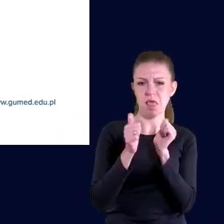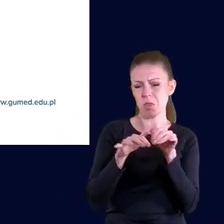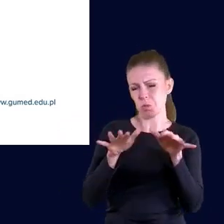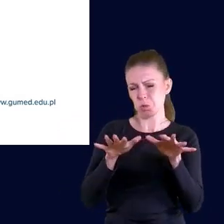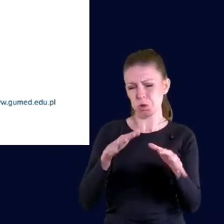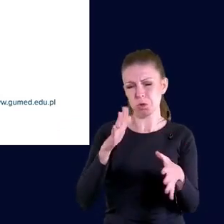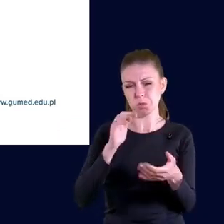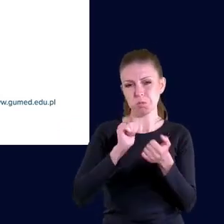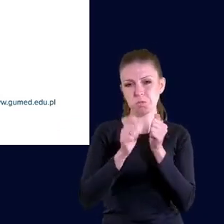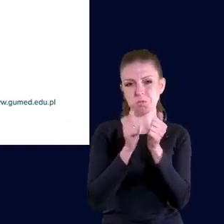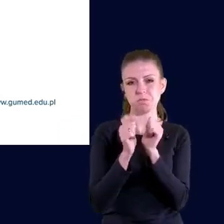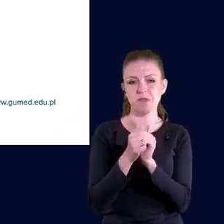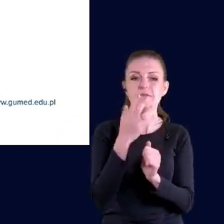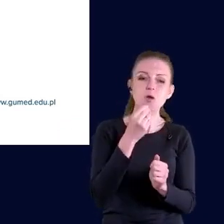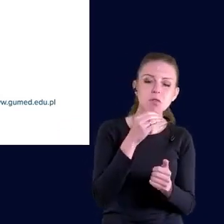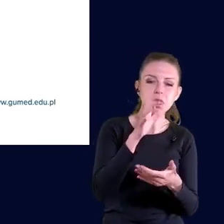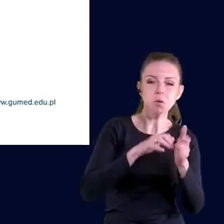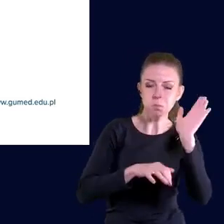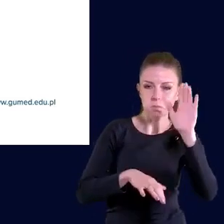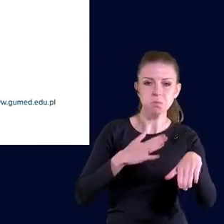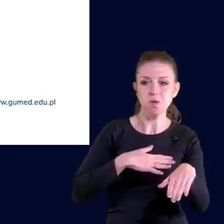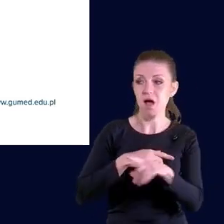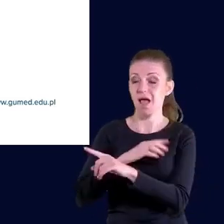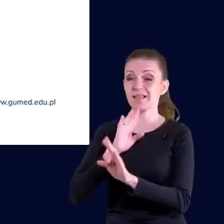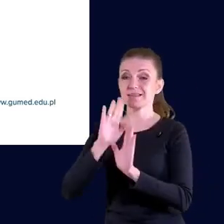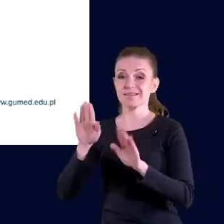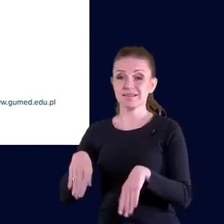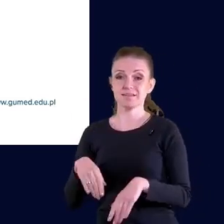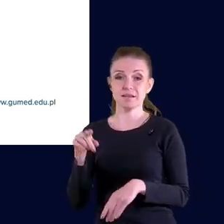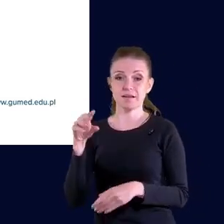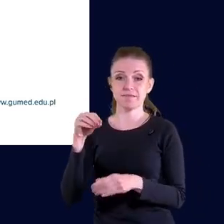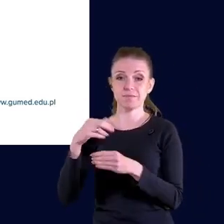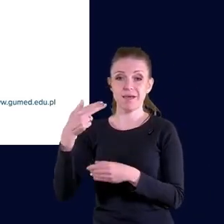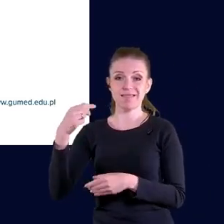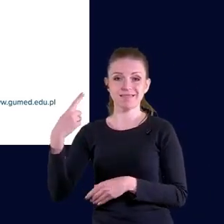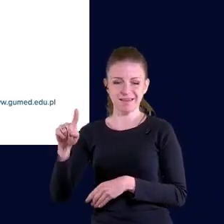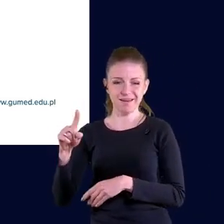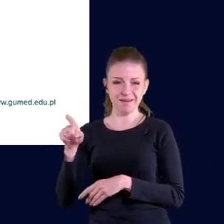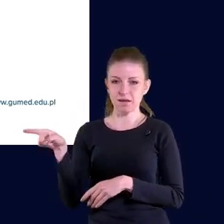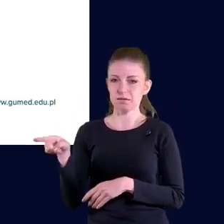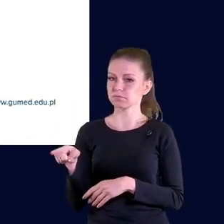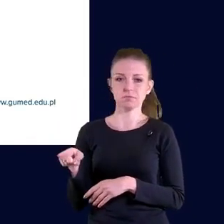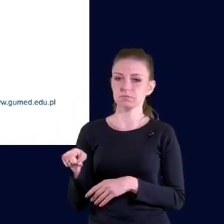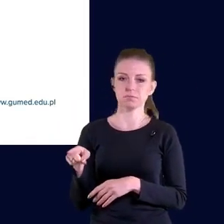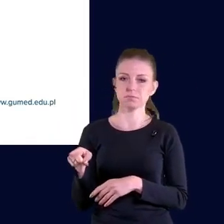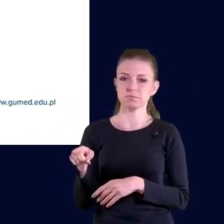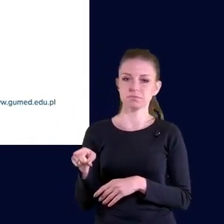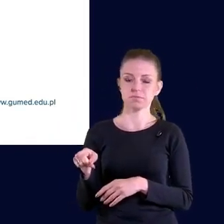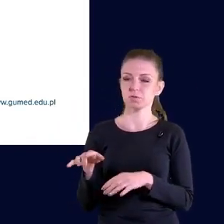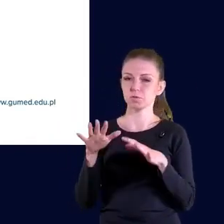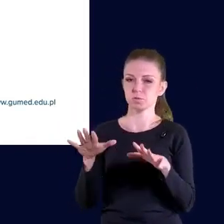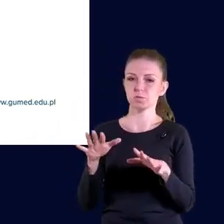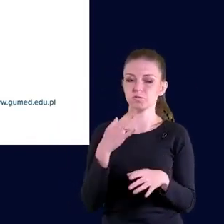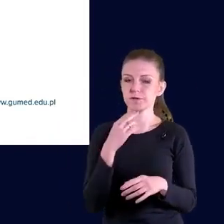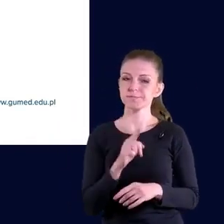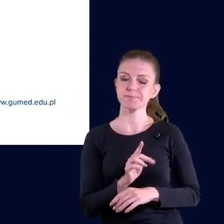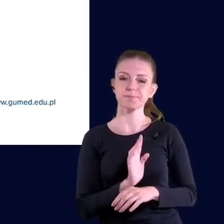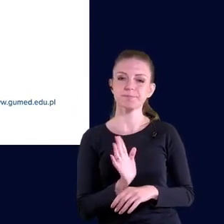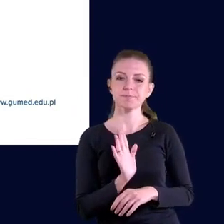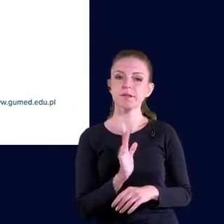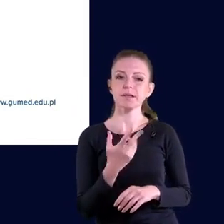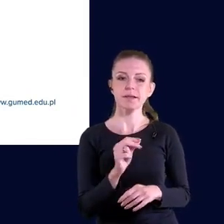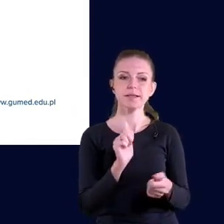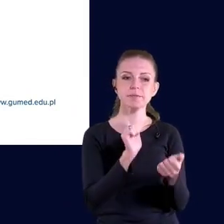wygląd licencje z tym elementem niestety poddają w wątpliwość jakąkolwiek